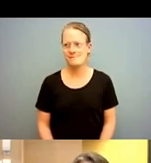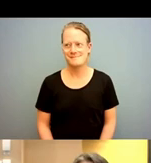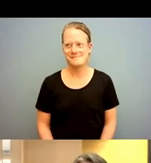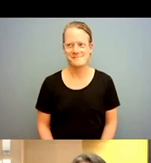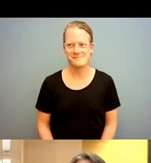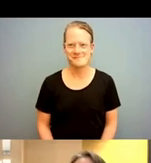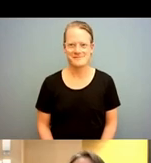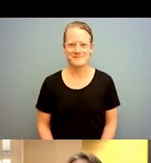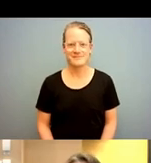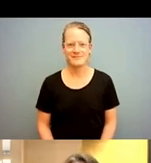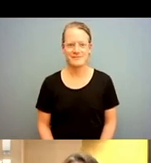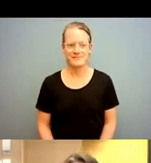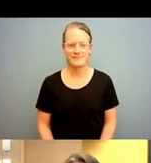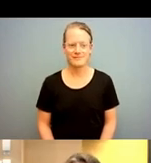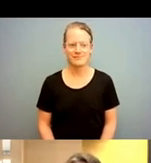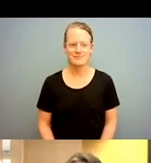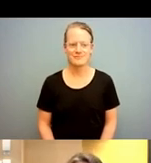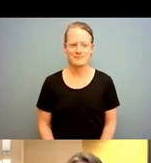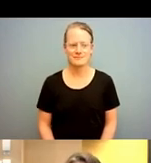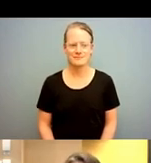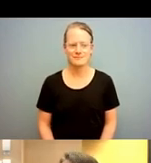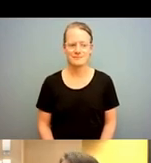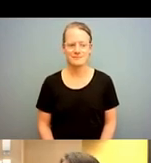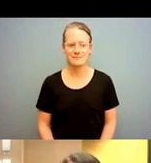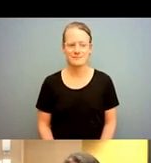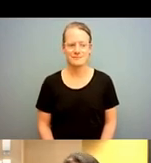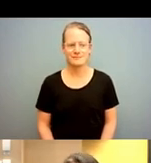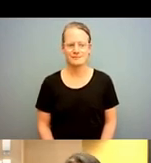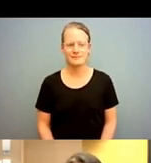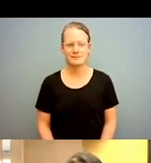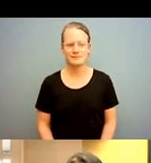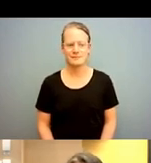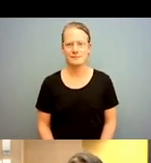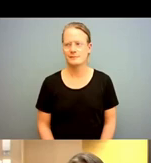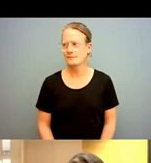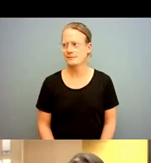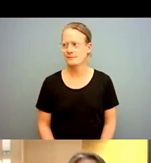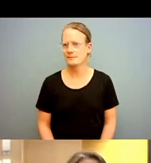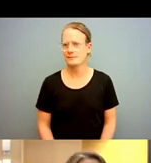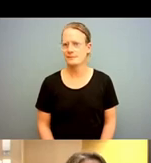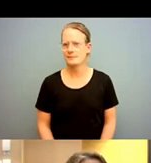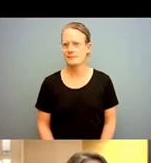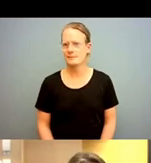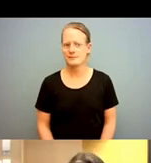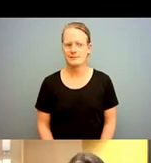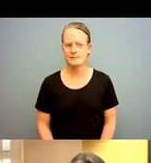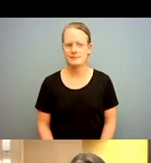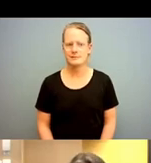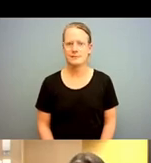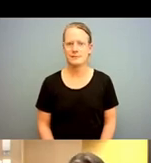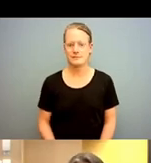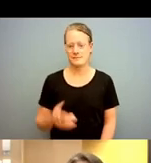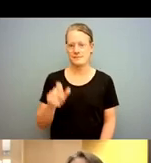Aina pehässäs lotti puudaltäämmi. Mi varra suomakulttuuras kehtsojuvo muistopuhtsi